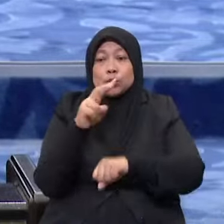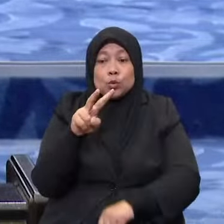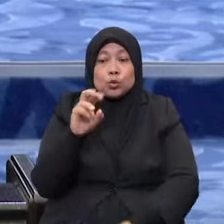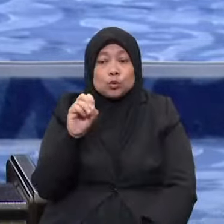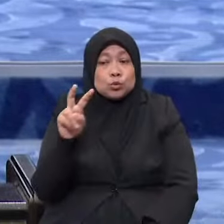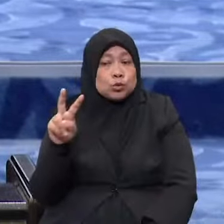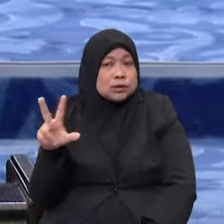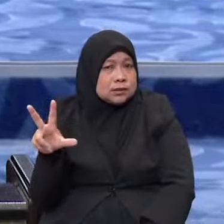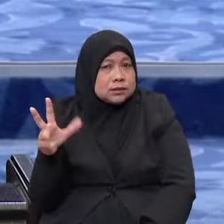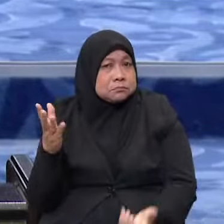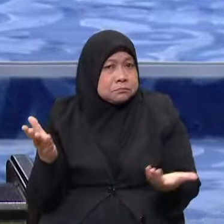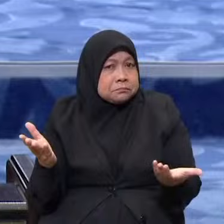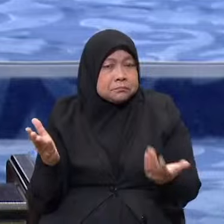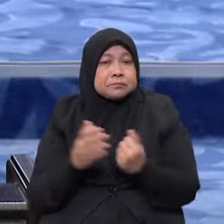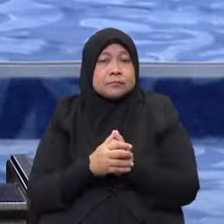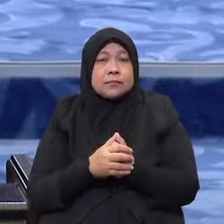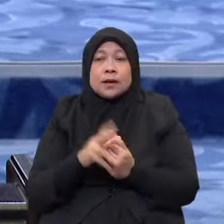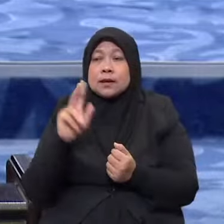2023